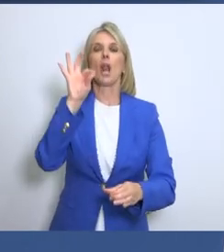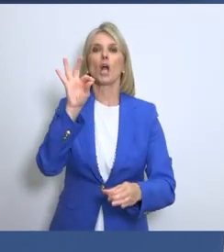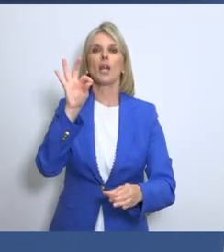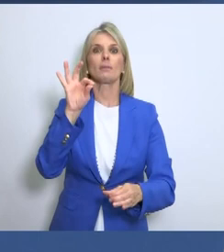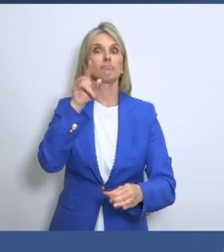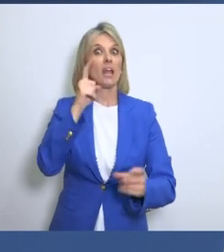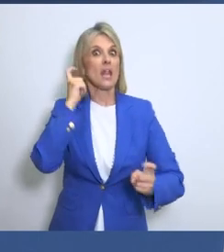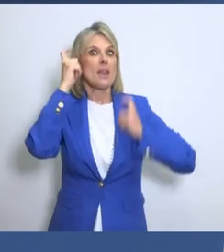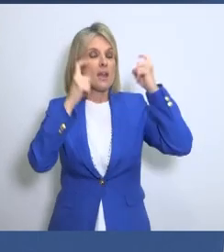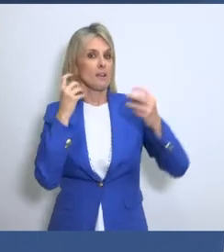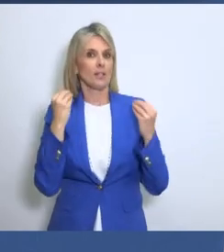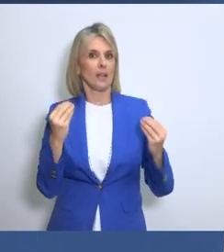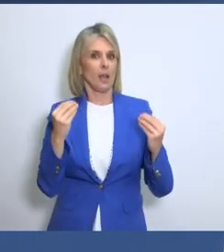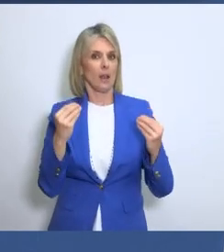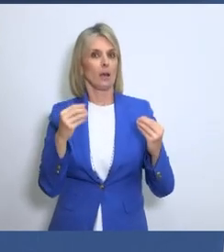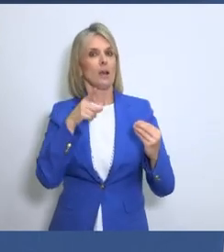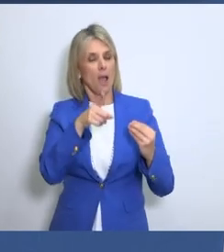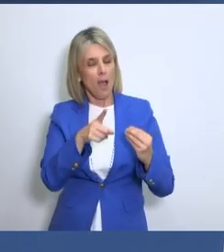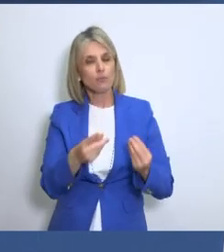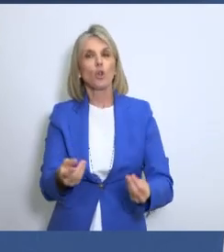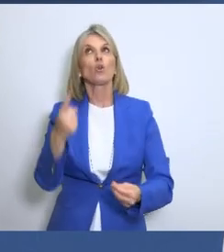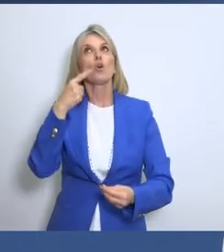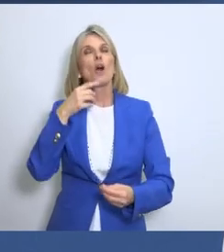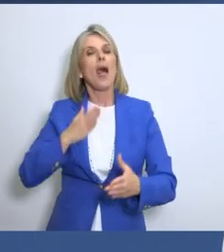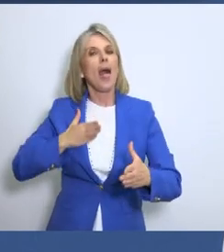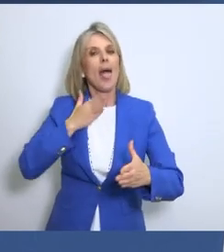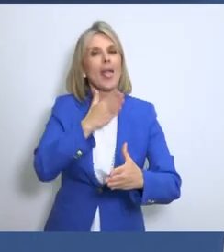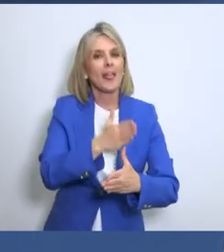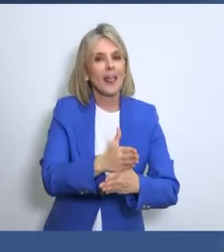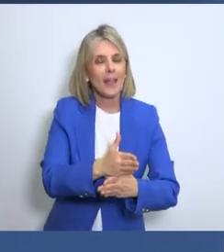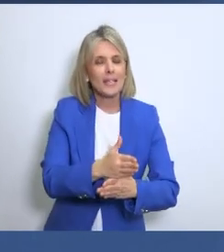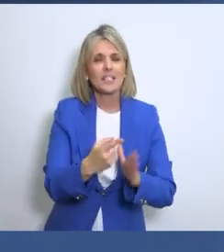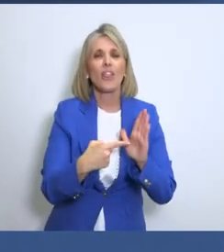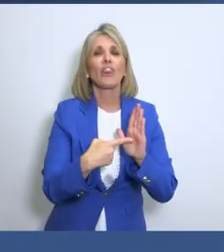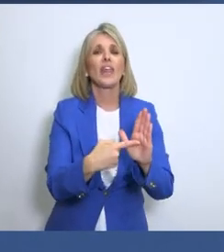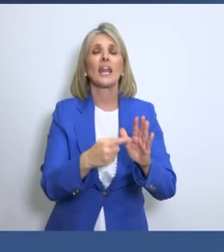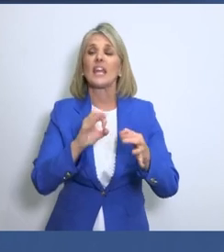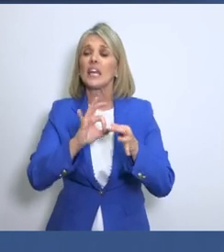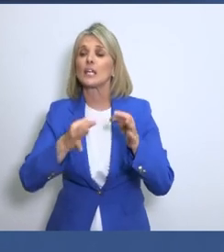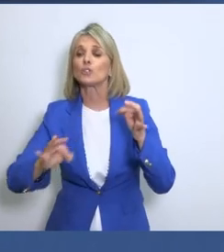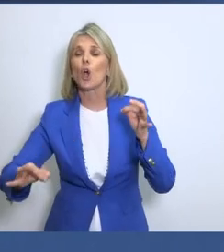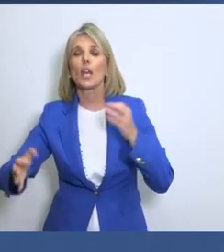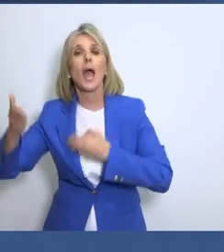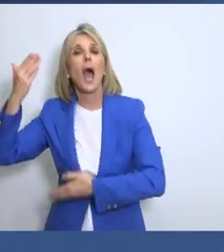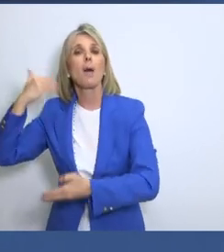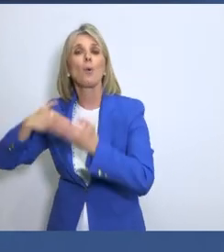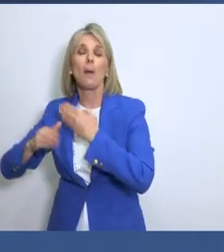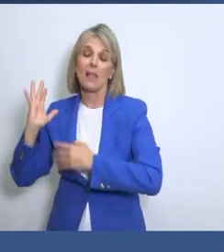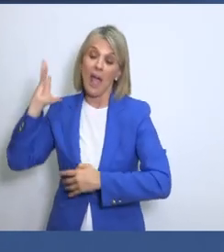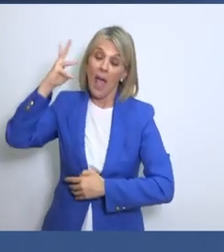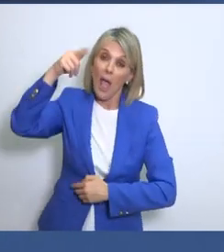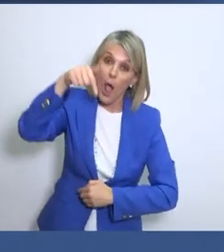Αυτό το εγγυάται η ιστορία μας, η καθημερινή μας παρουσία μέσα